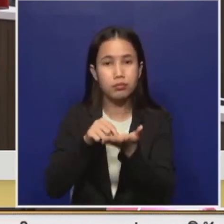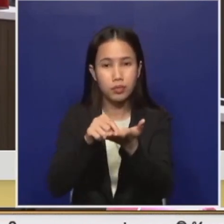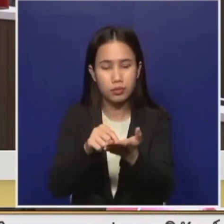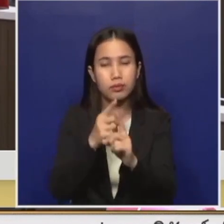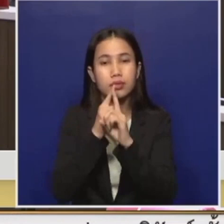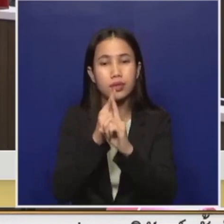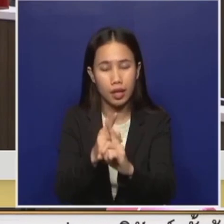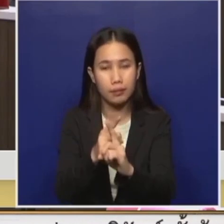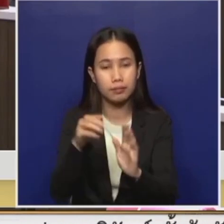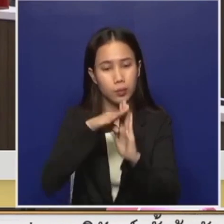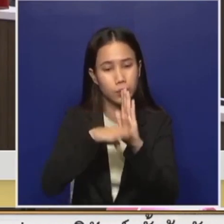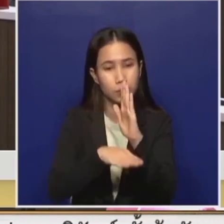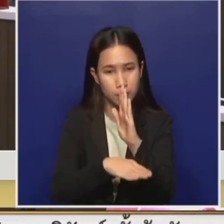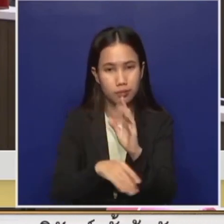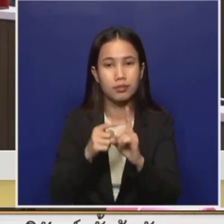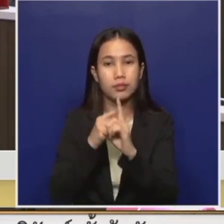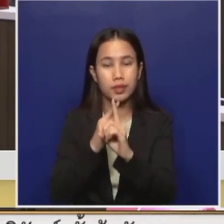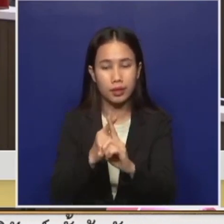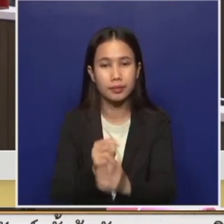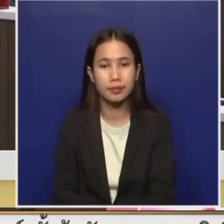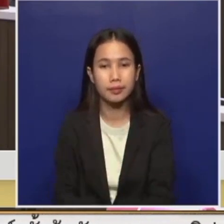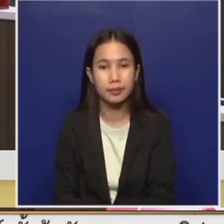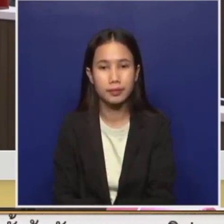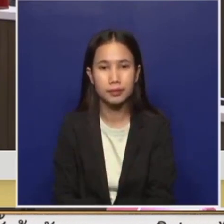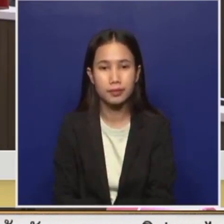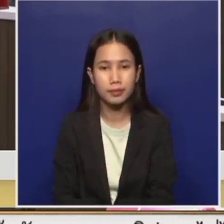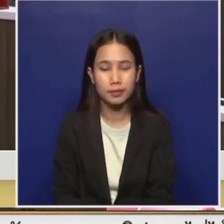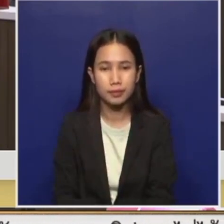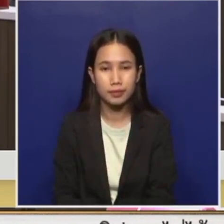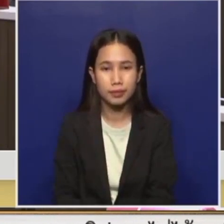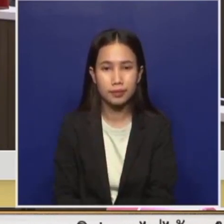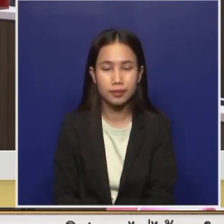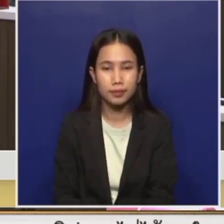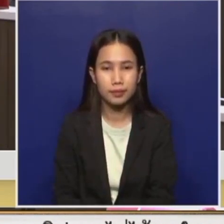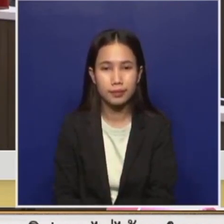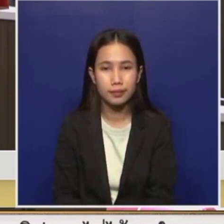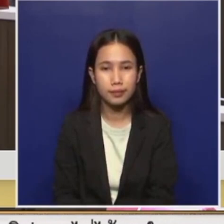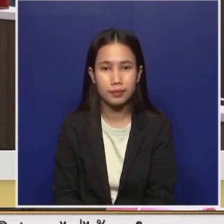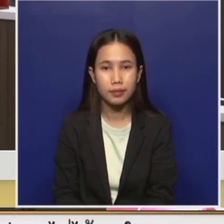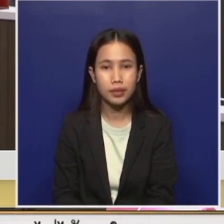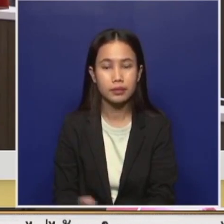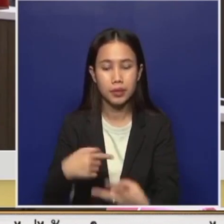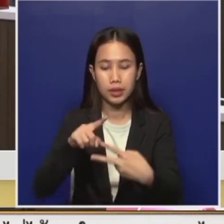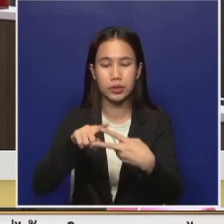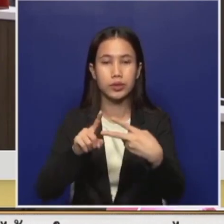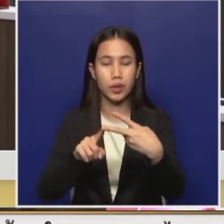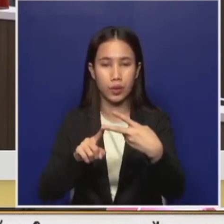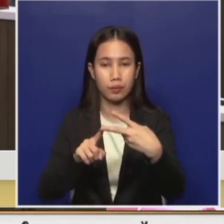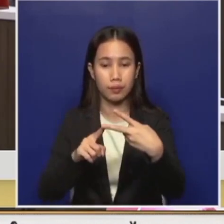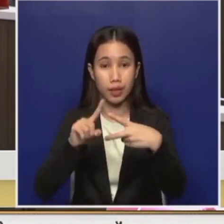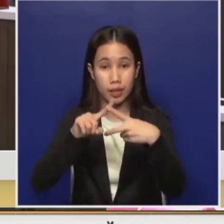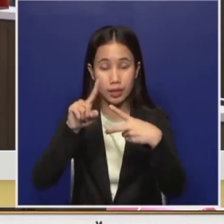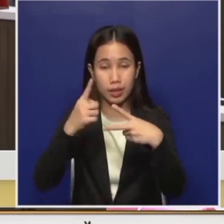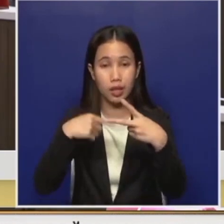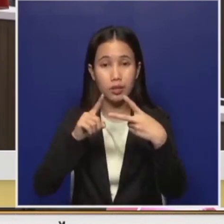ารของสภาภูทาง nahadronของเราทเป็ที่ว่างทพ่ทว boardมน้ปชาชวนสองเรื่องครับหนึ่ สอ